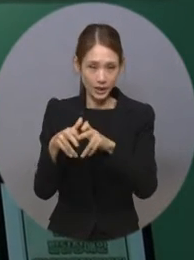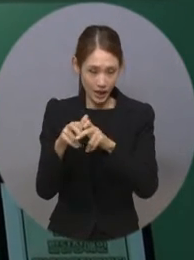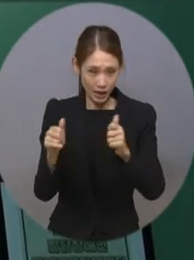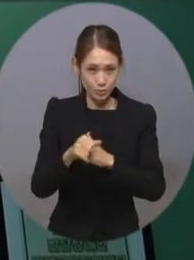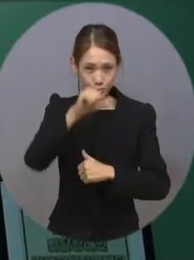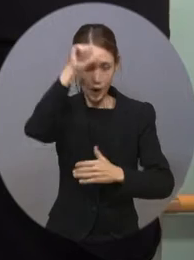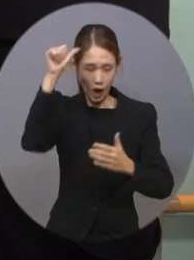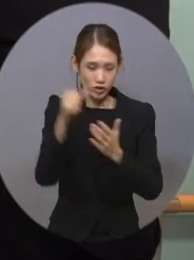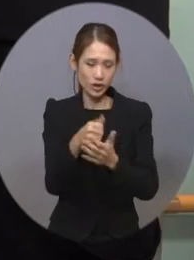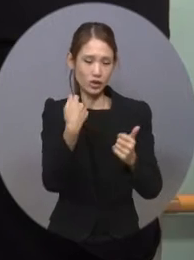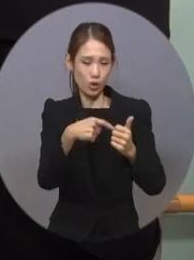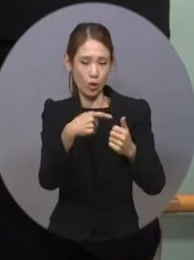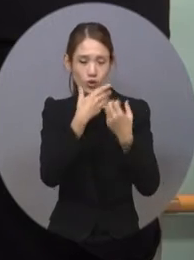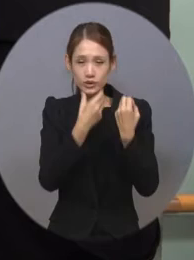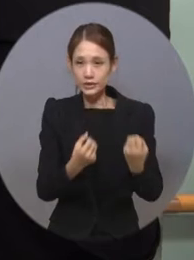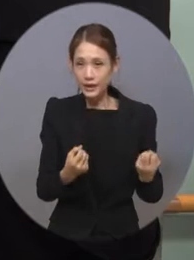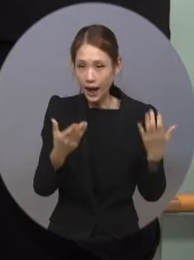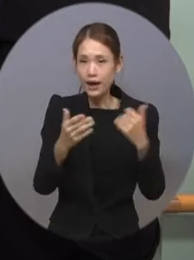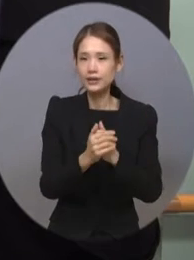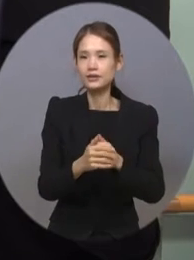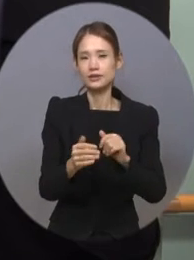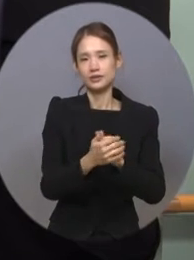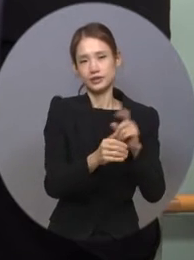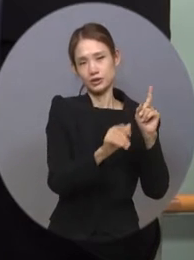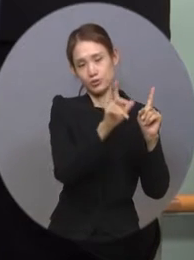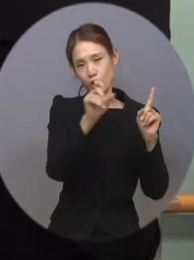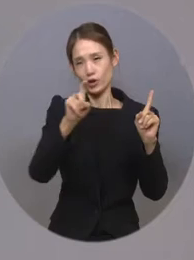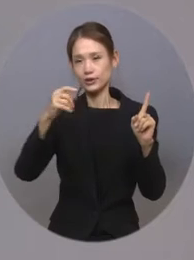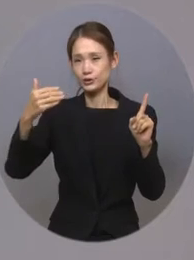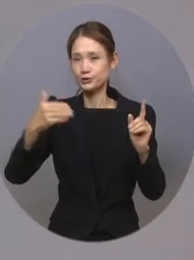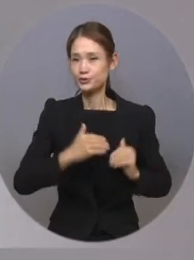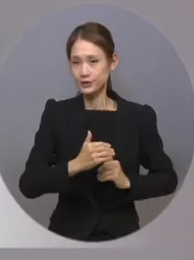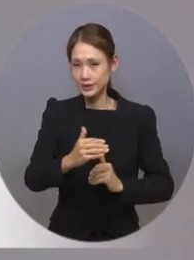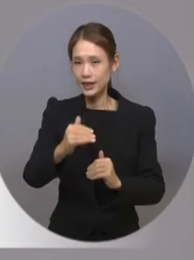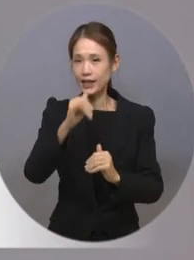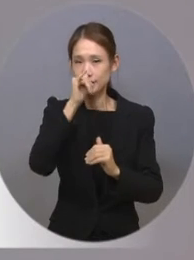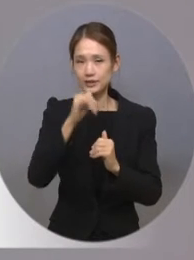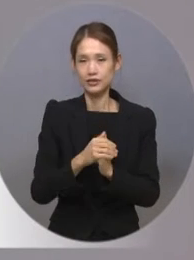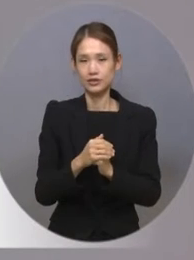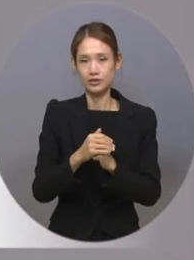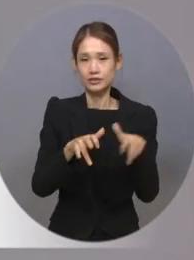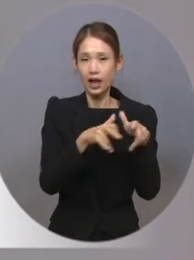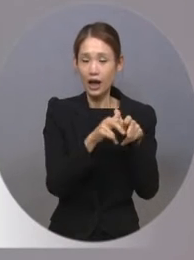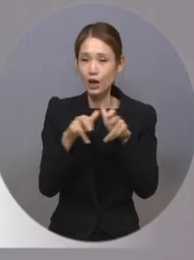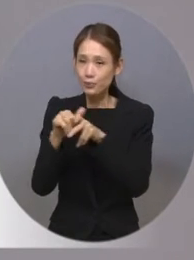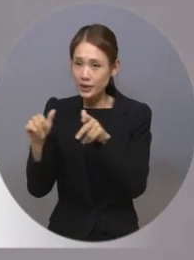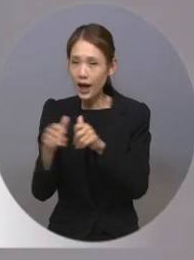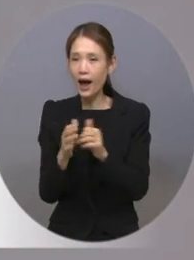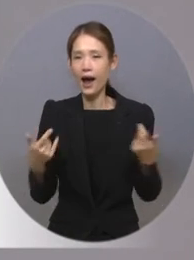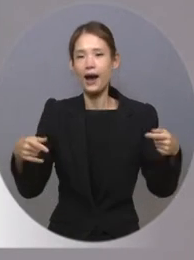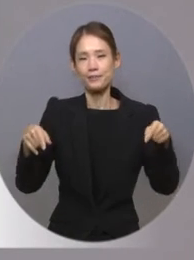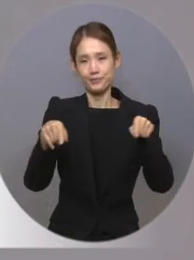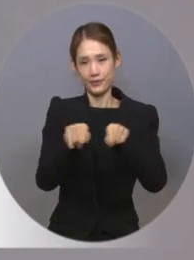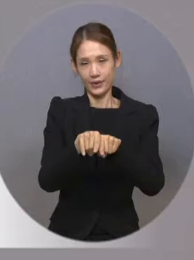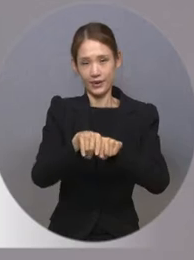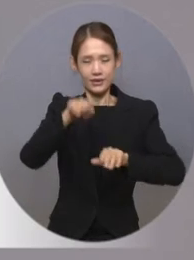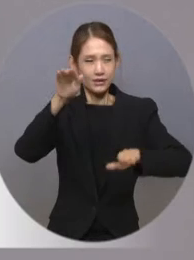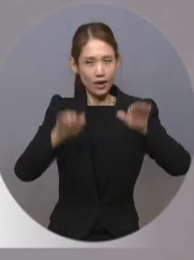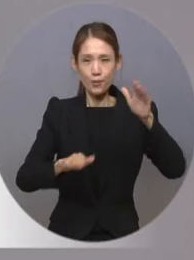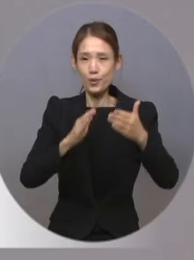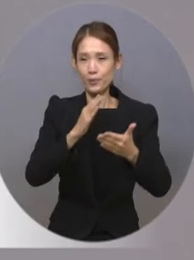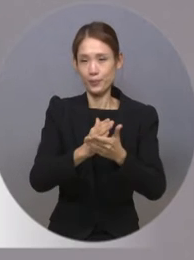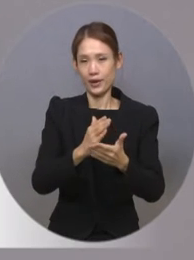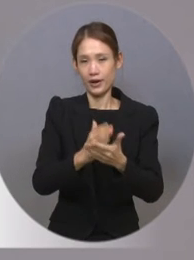평생교육지원센터 개소식 행사가 지난 19일 진행됐습니다. 장애인과 비장애인이 함께 차별 없이